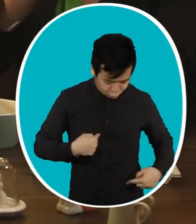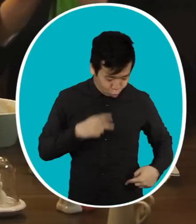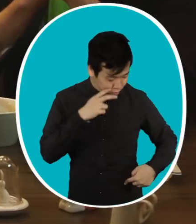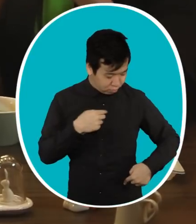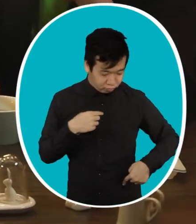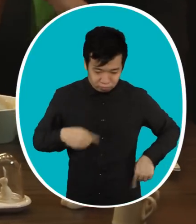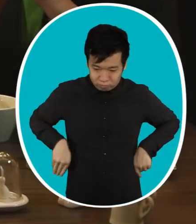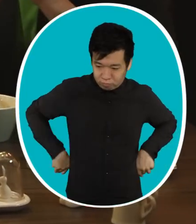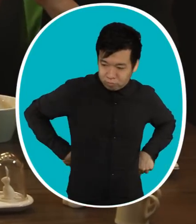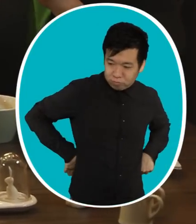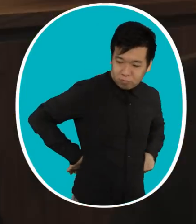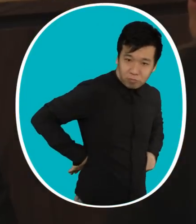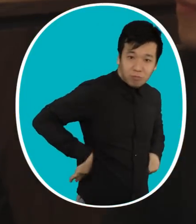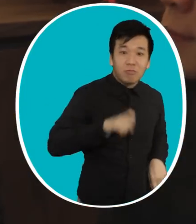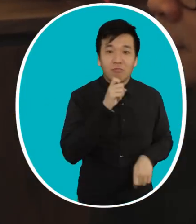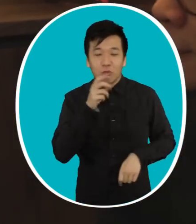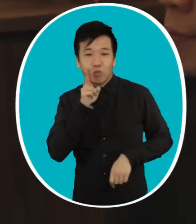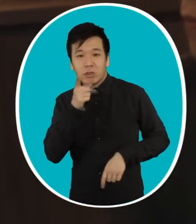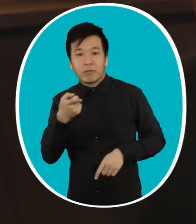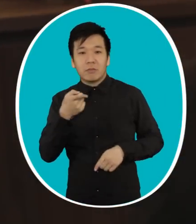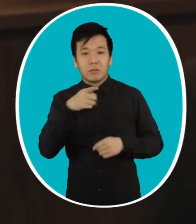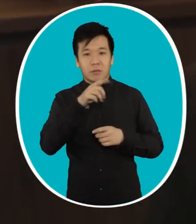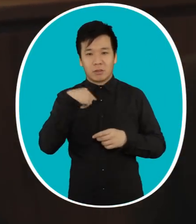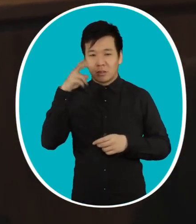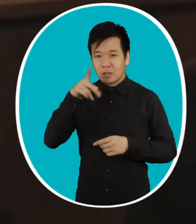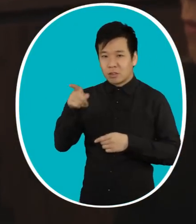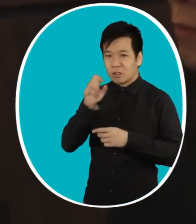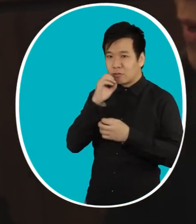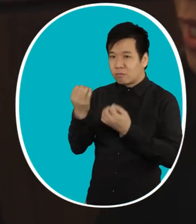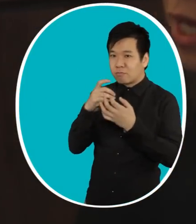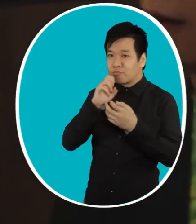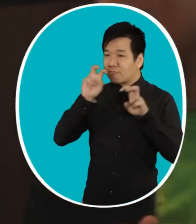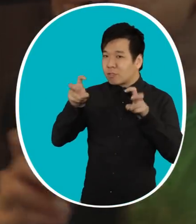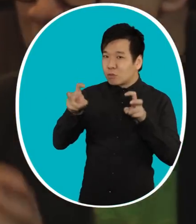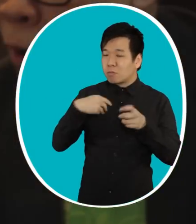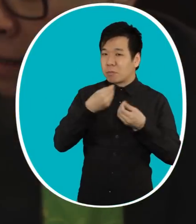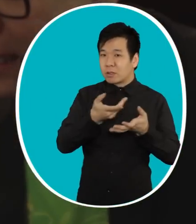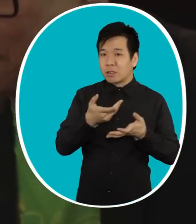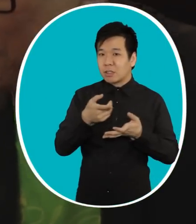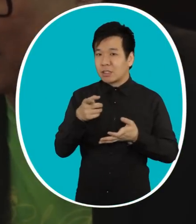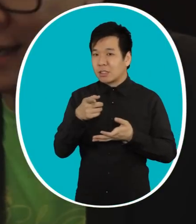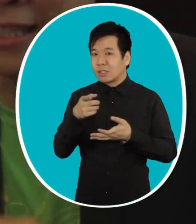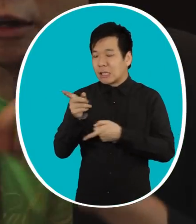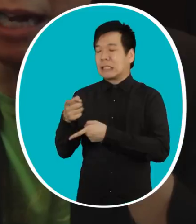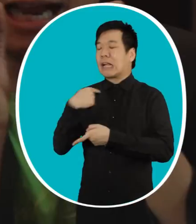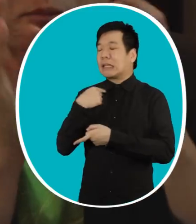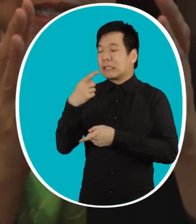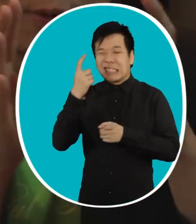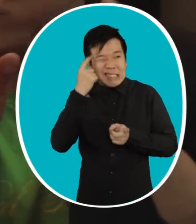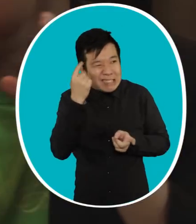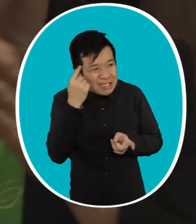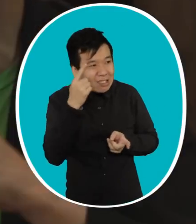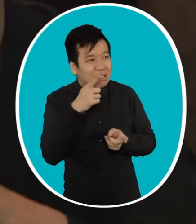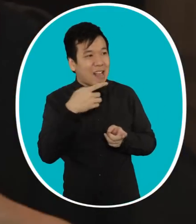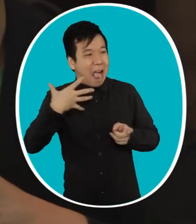啊、但我今天不拿出來 智囊幾時在商台開的節目給我們做、啊、 我是智囊來的你明白智囊是想的